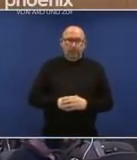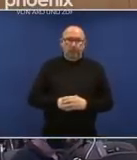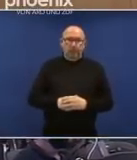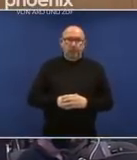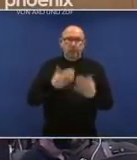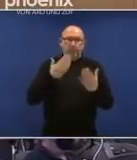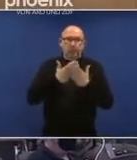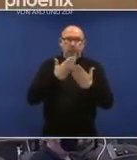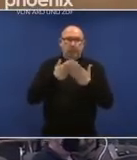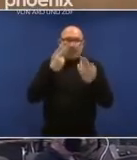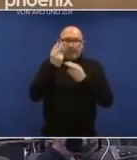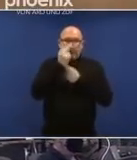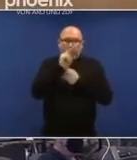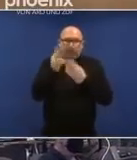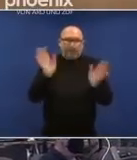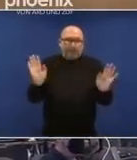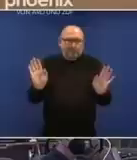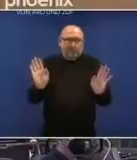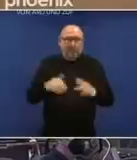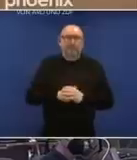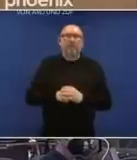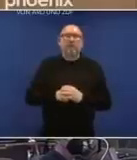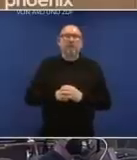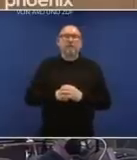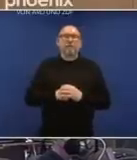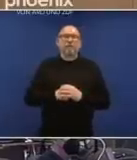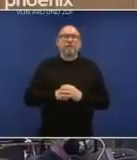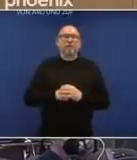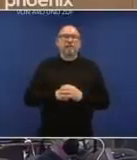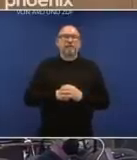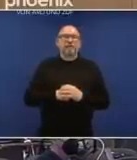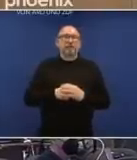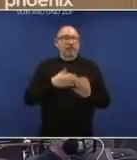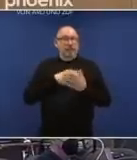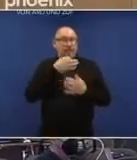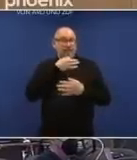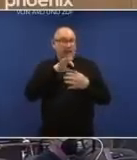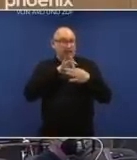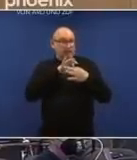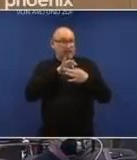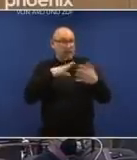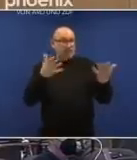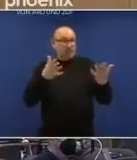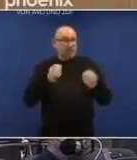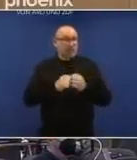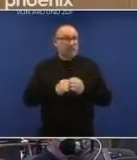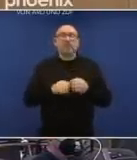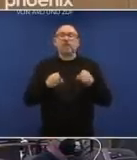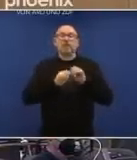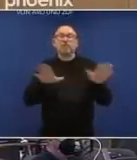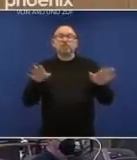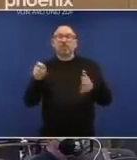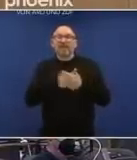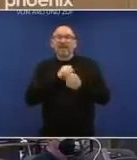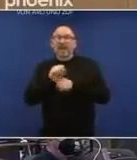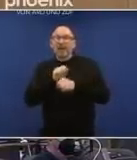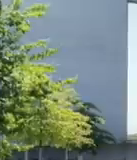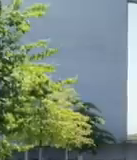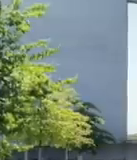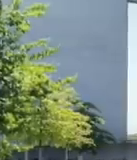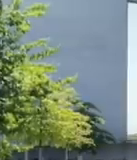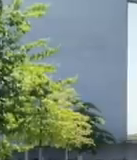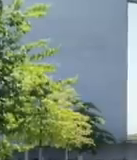Das ist nicht der Ausblick, den ich Ihnen hier geben kann. Gibt es weitere Fragen zu diesem Zusammenhang epidemische Lage/Wahlkampf? Das sehe ich erstmal